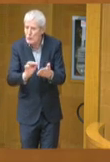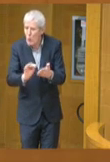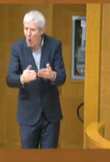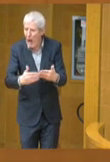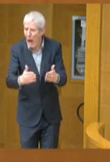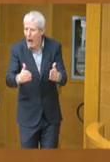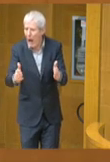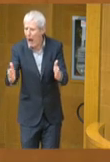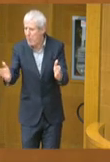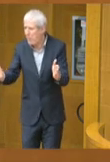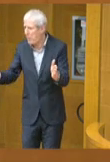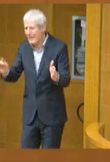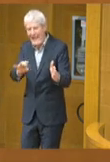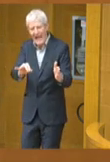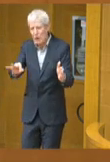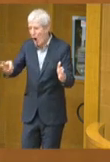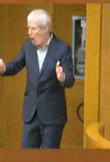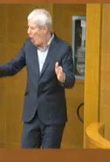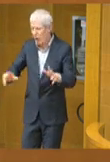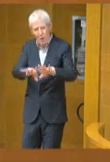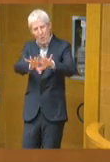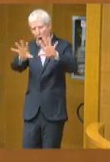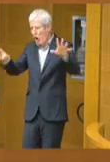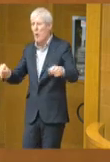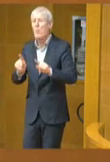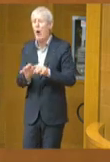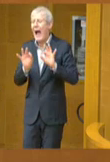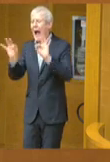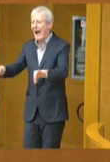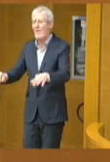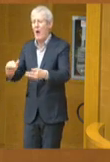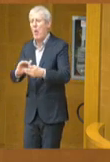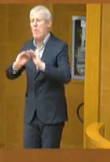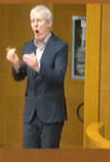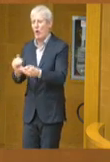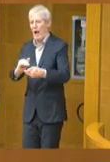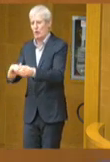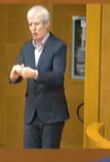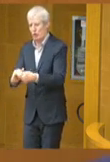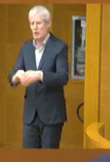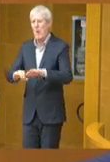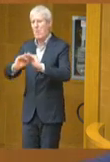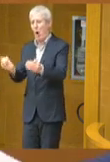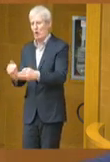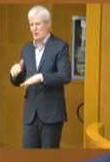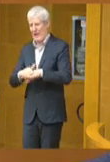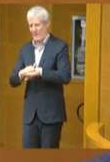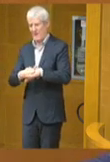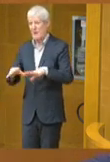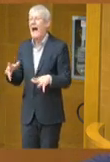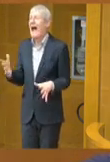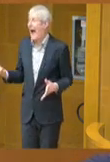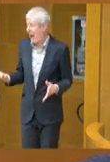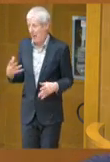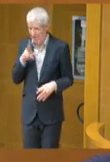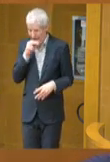vanno sul territorio, vanno nel mondo dell'associazionismo, vanno nel mondo dei servizi. Allora, quando parliamo di progetti di inclusione,